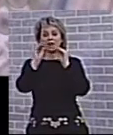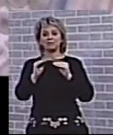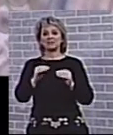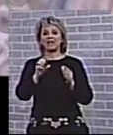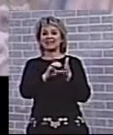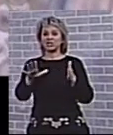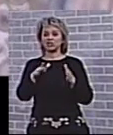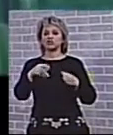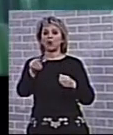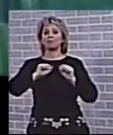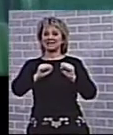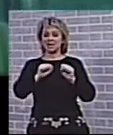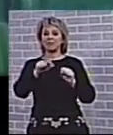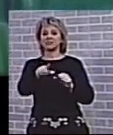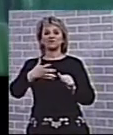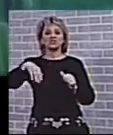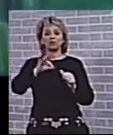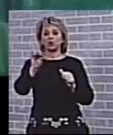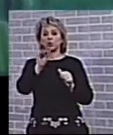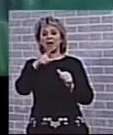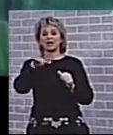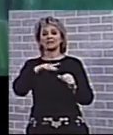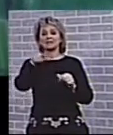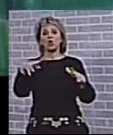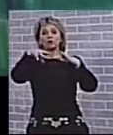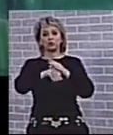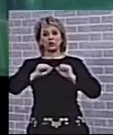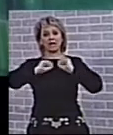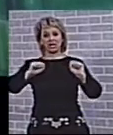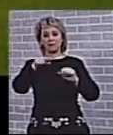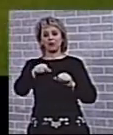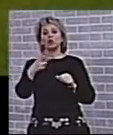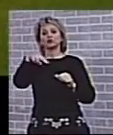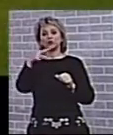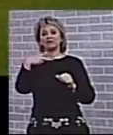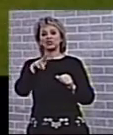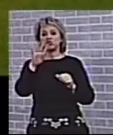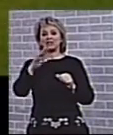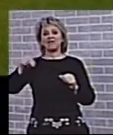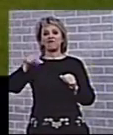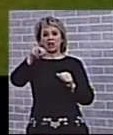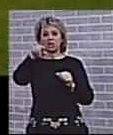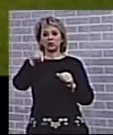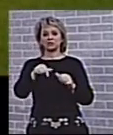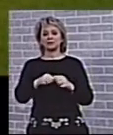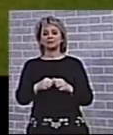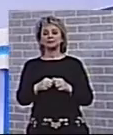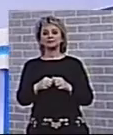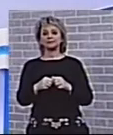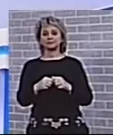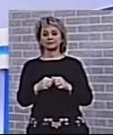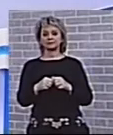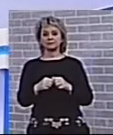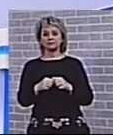обеспечить энергетическую безопасность всего юга России, включая Крым. Анна Туполева, Дон-24, Волгодонск.